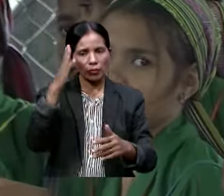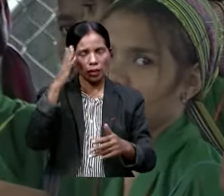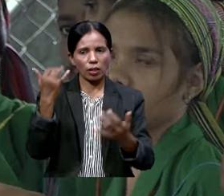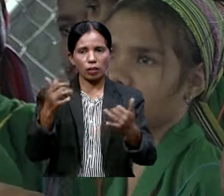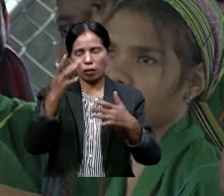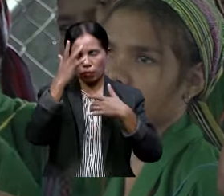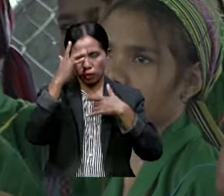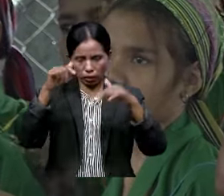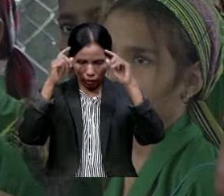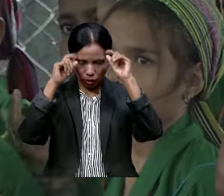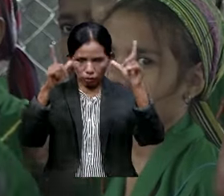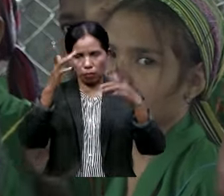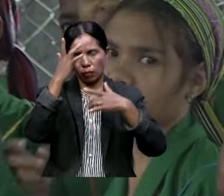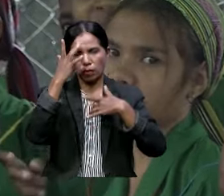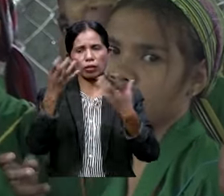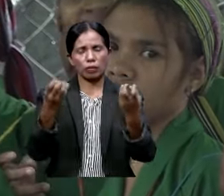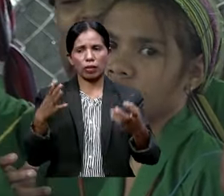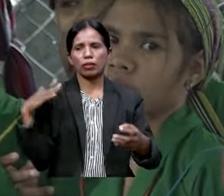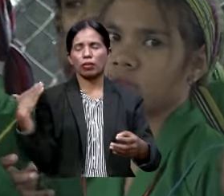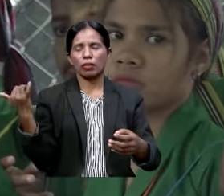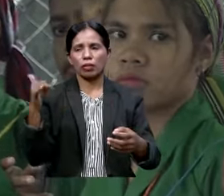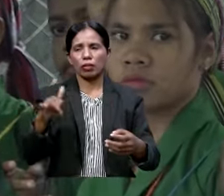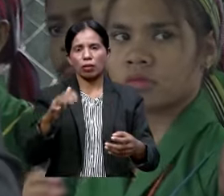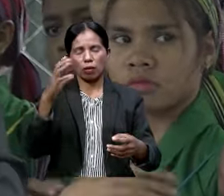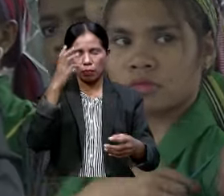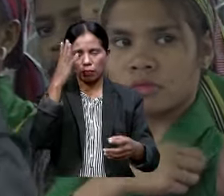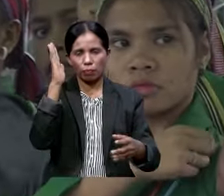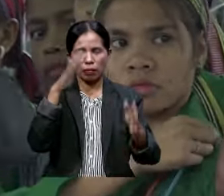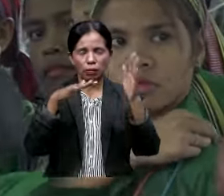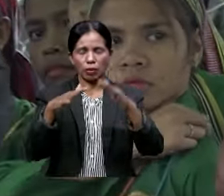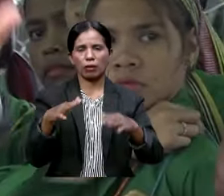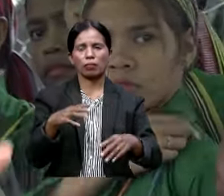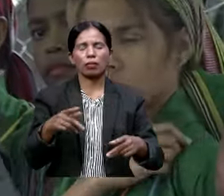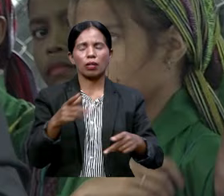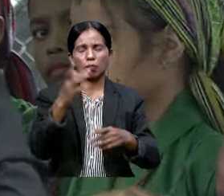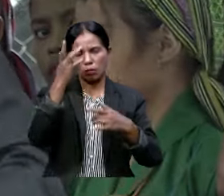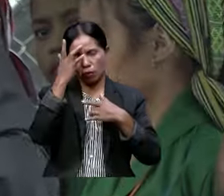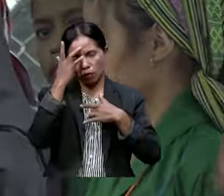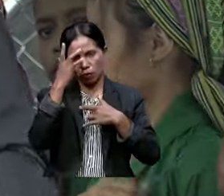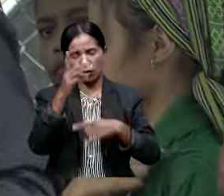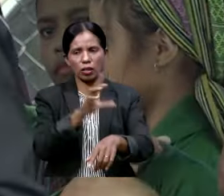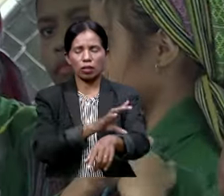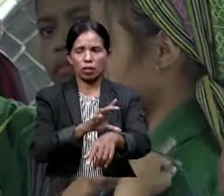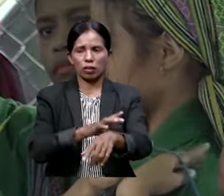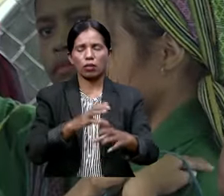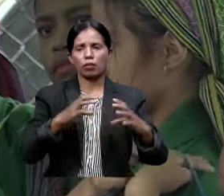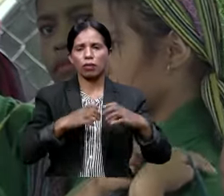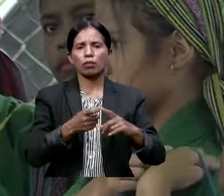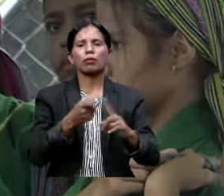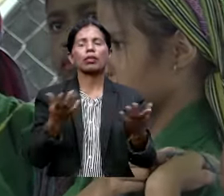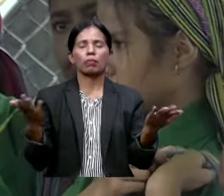si Timor ne, los mora salima. Jovem sira fora pa problema rins, fasirang, estro, kankru, ataka fua, mai justo